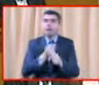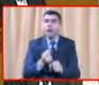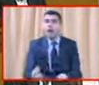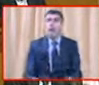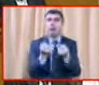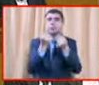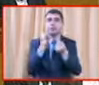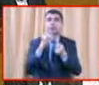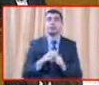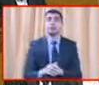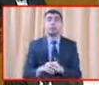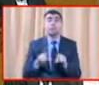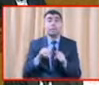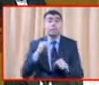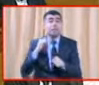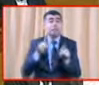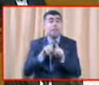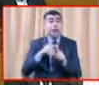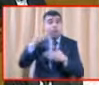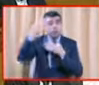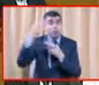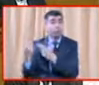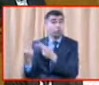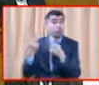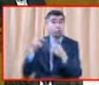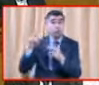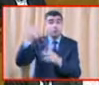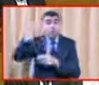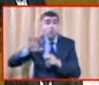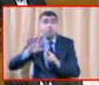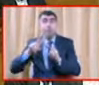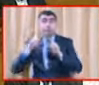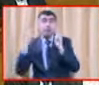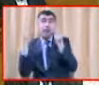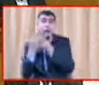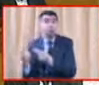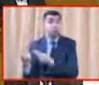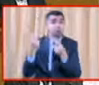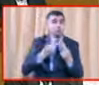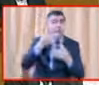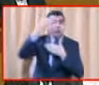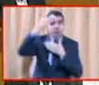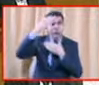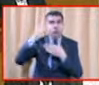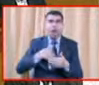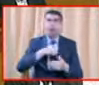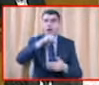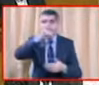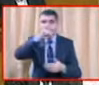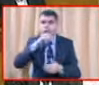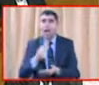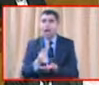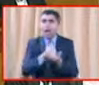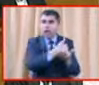الى المغرب، فالمغرب ما تملش من المسؤوليه ديالو، بالعكس تحمل المسؤوليه الانسانيه والحقوقيه ديالو يعني امام